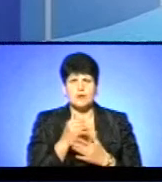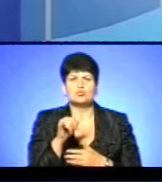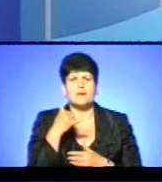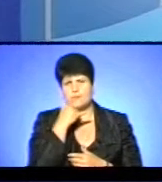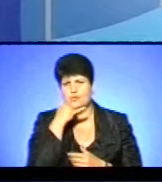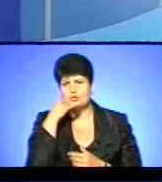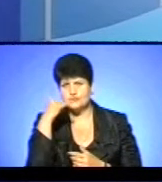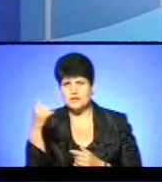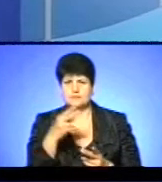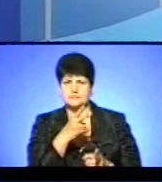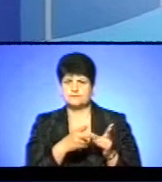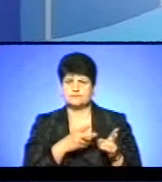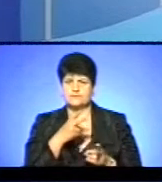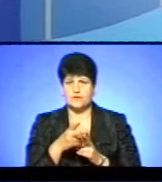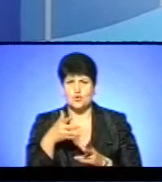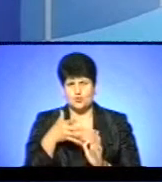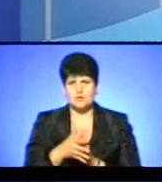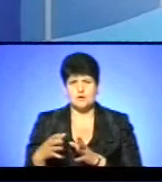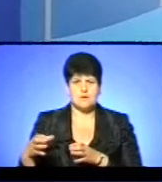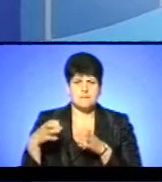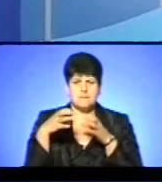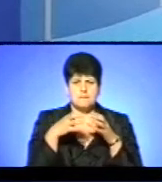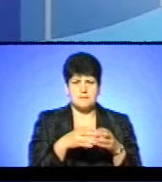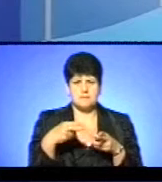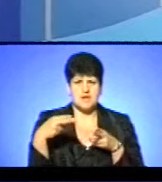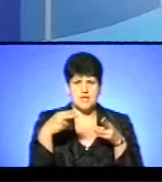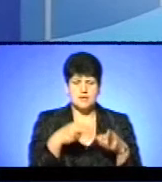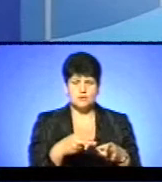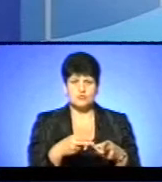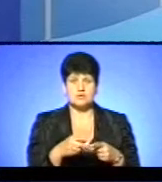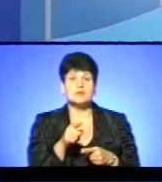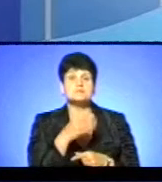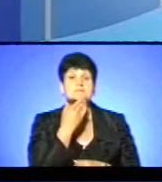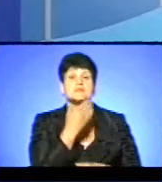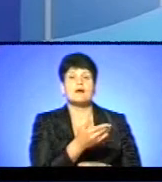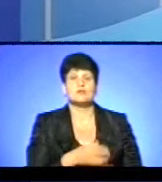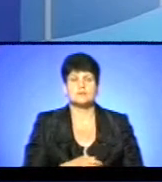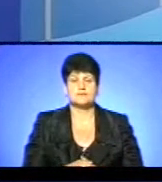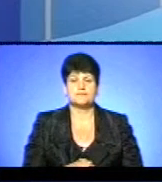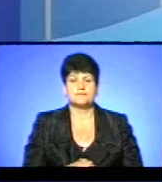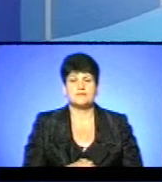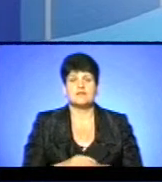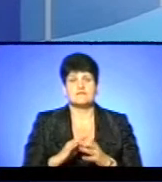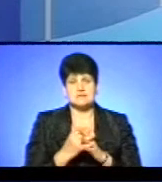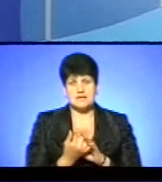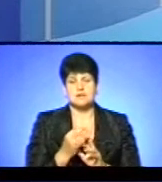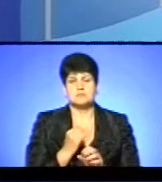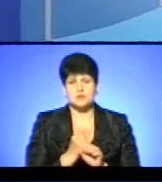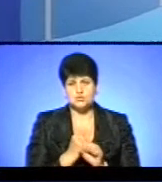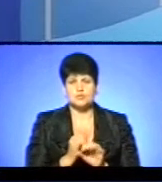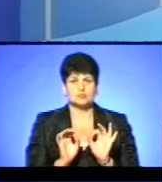подзвонити. І розуміє, що колектив приїде і за нього просто, ну, десь спитають. На селах це працює,